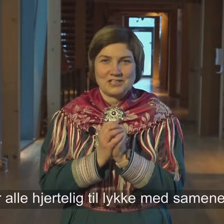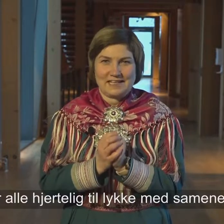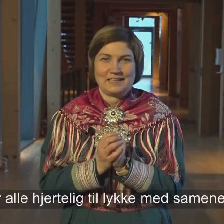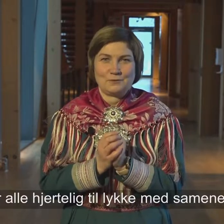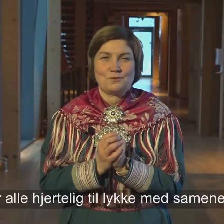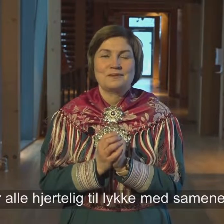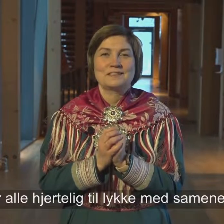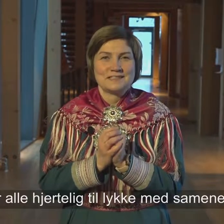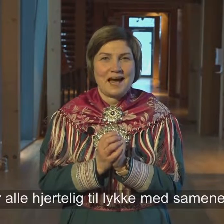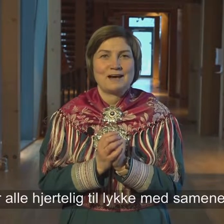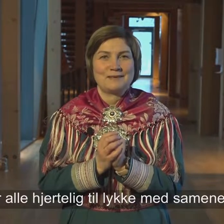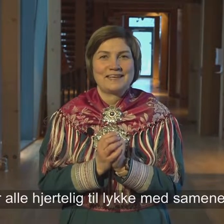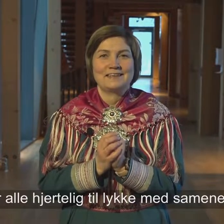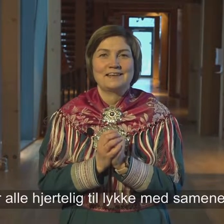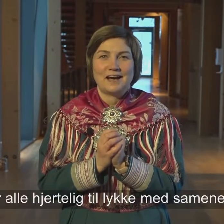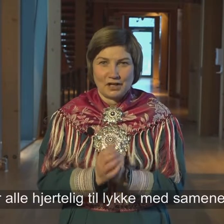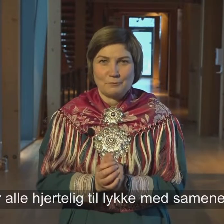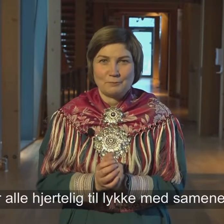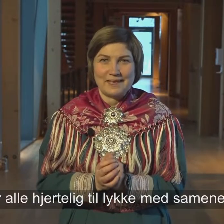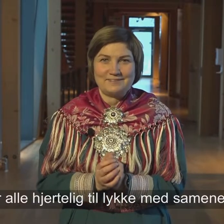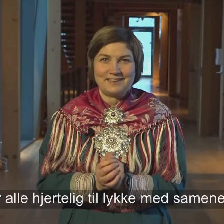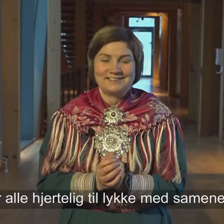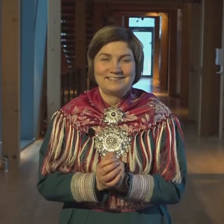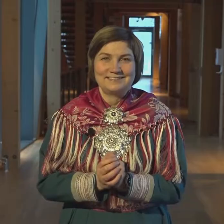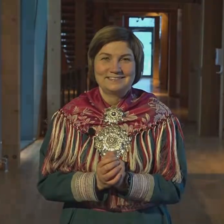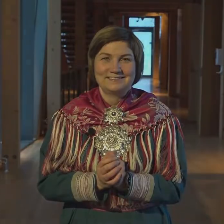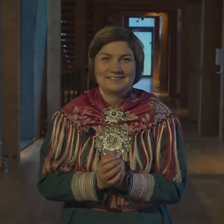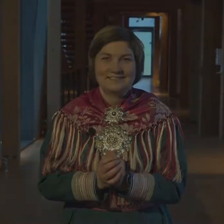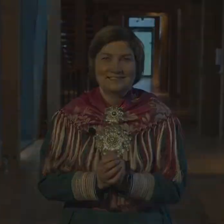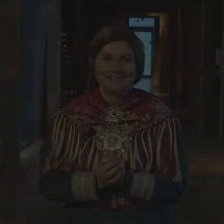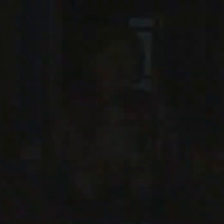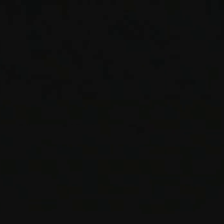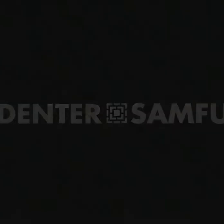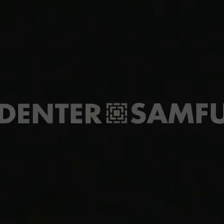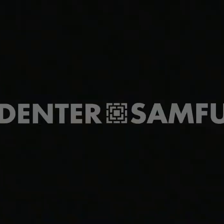vaimula slihku saami almo päivi.